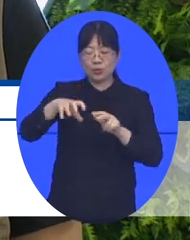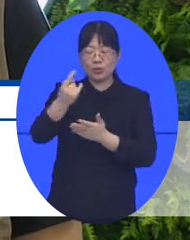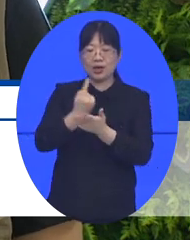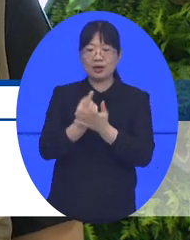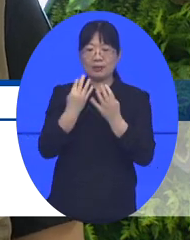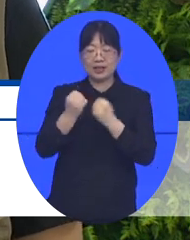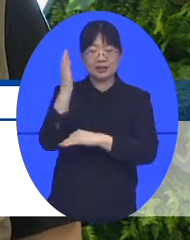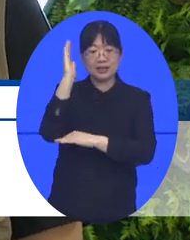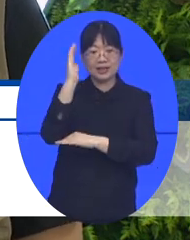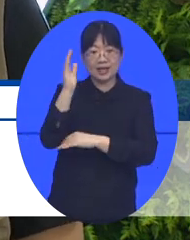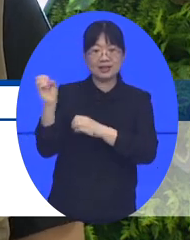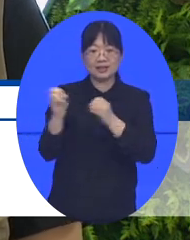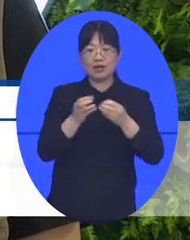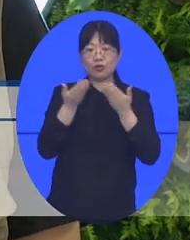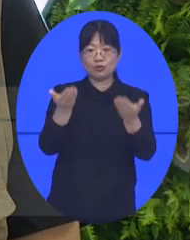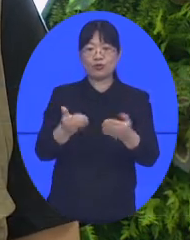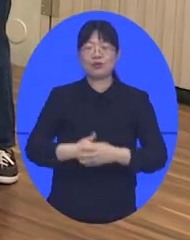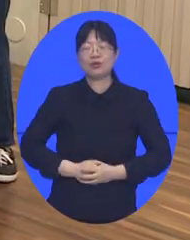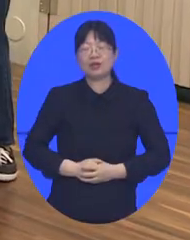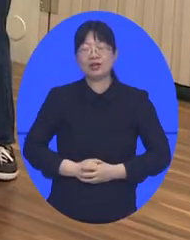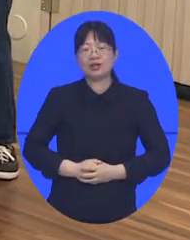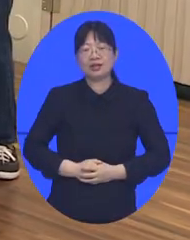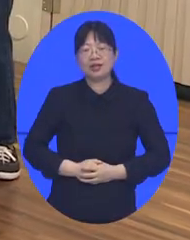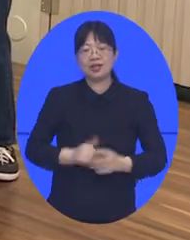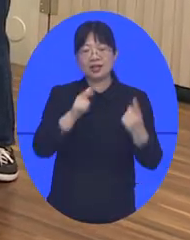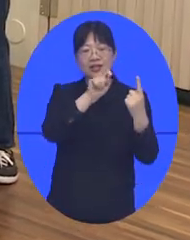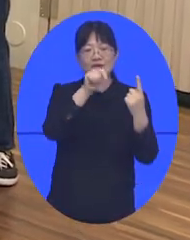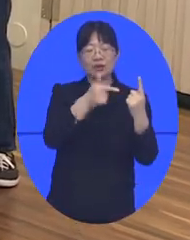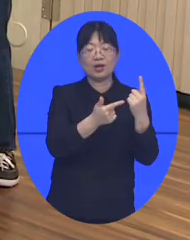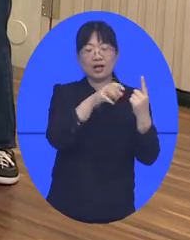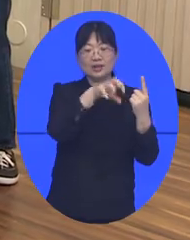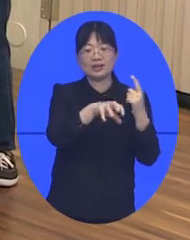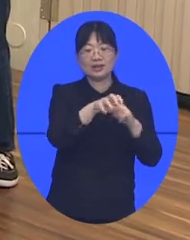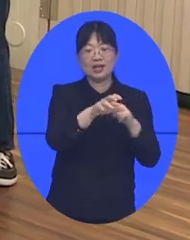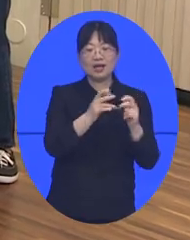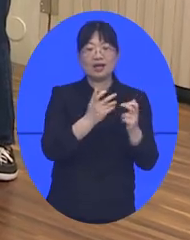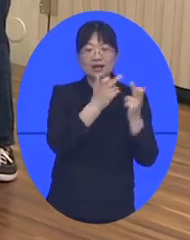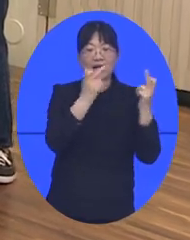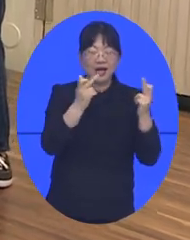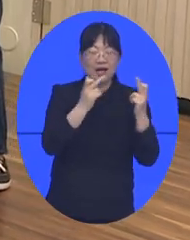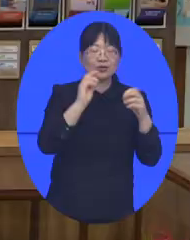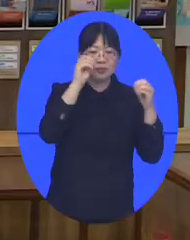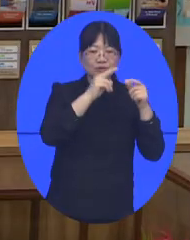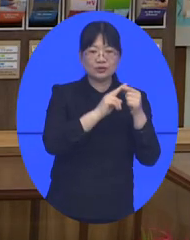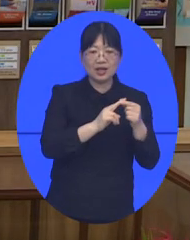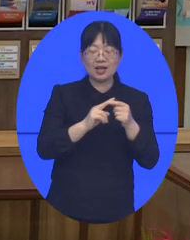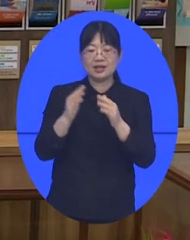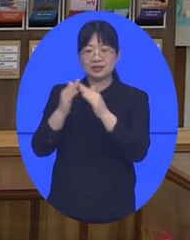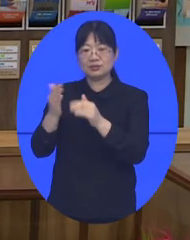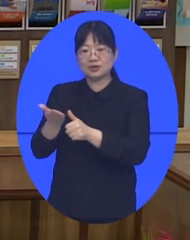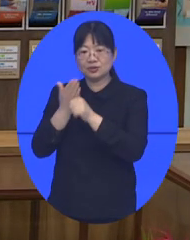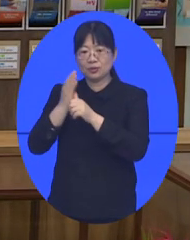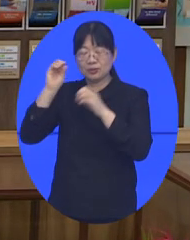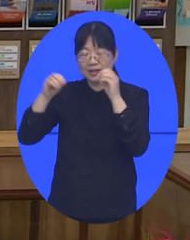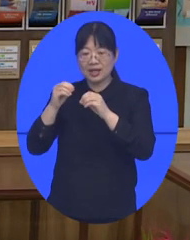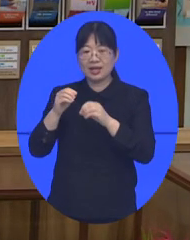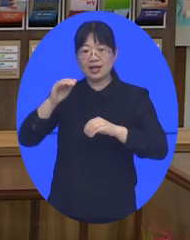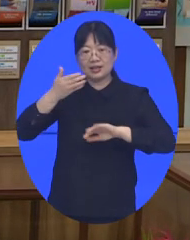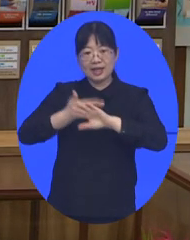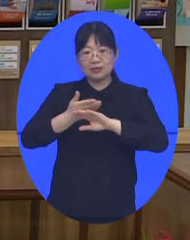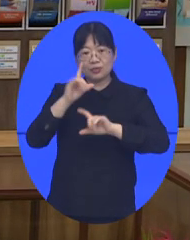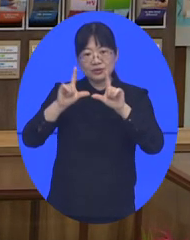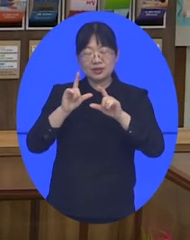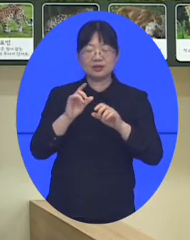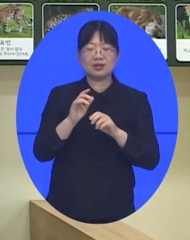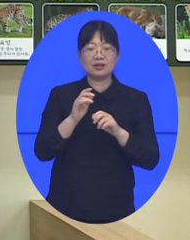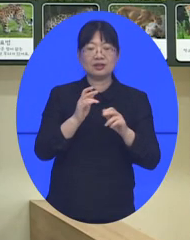와서 많이 이야기를 나누는 것 같습니다 일관에서는 야생동물과 반려동물의 차이점 야생동물이 사라지는 이유에